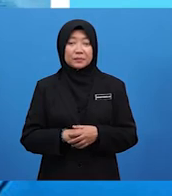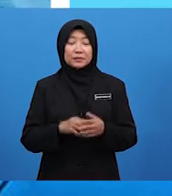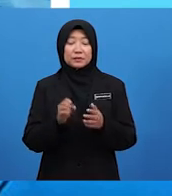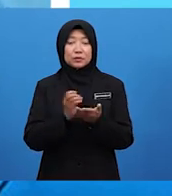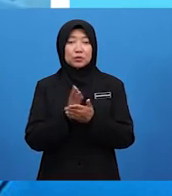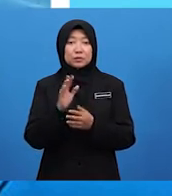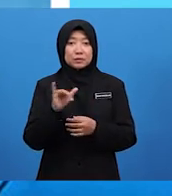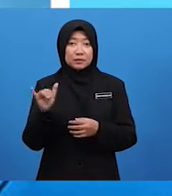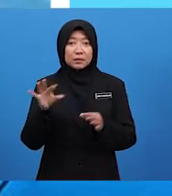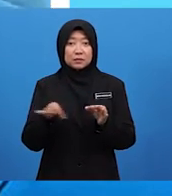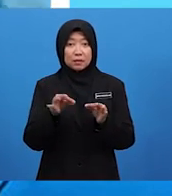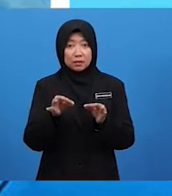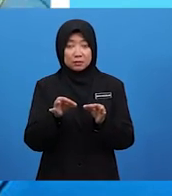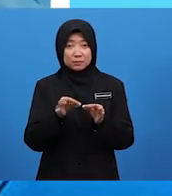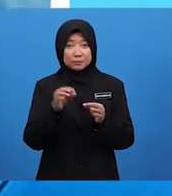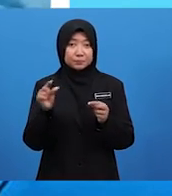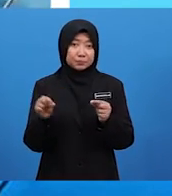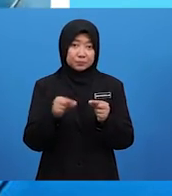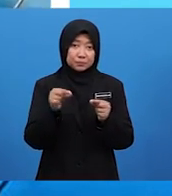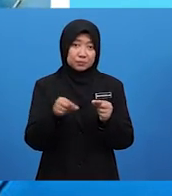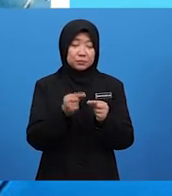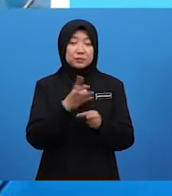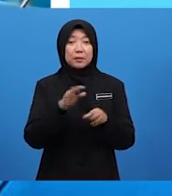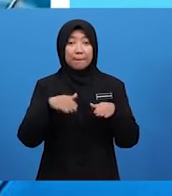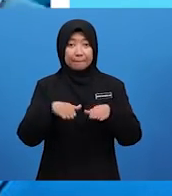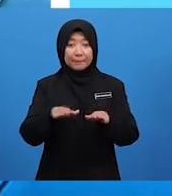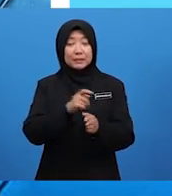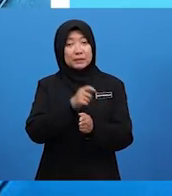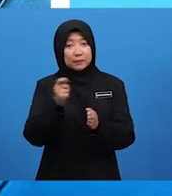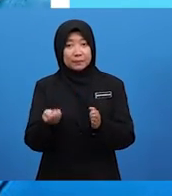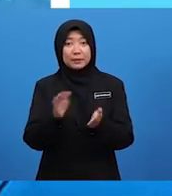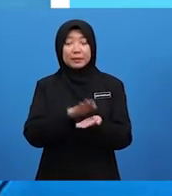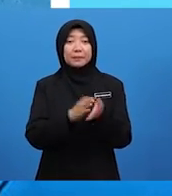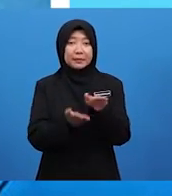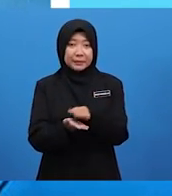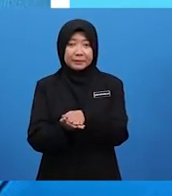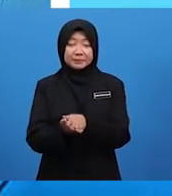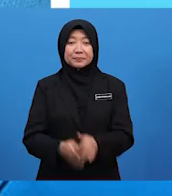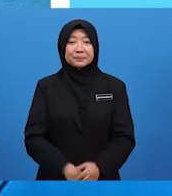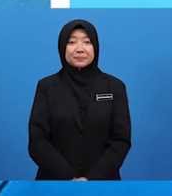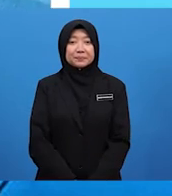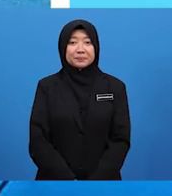Seterusnya, jahit jelujur dan jahit mesin pada tepi lipatan.